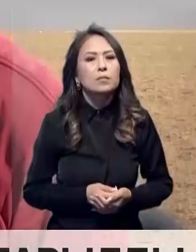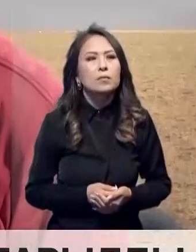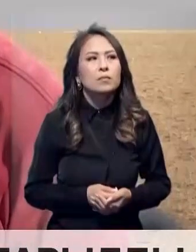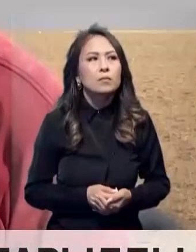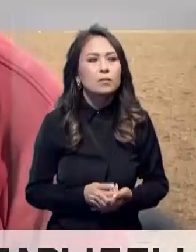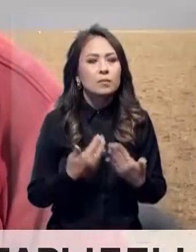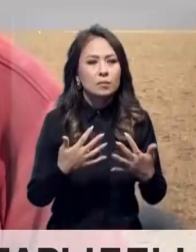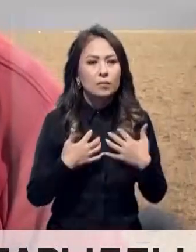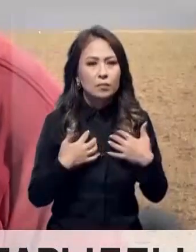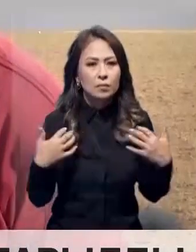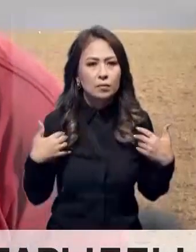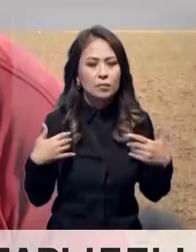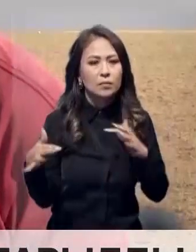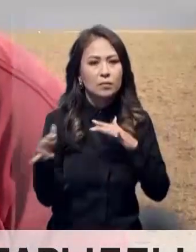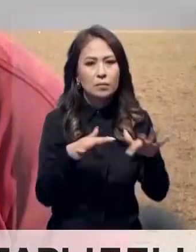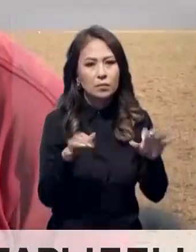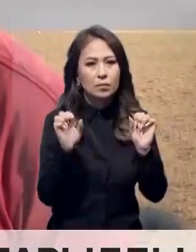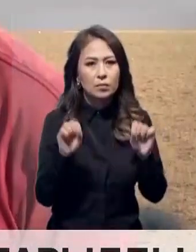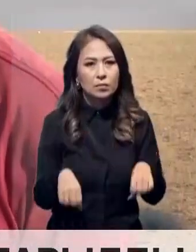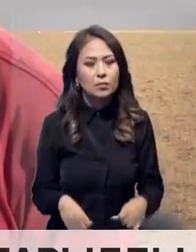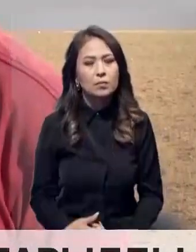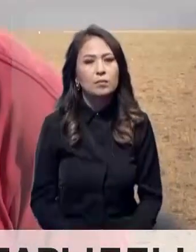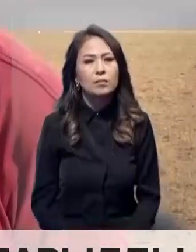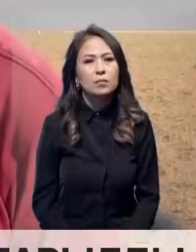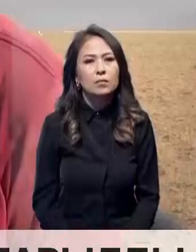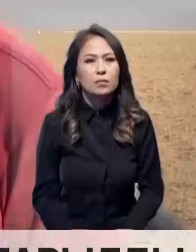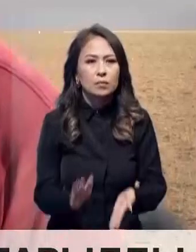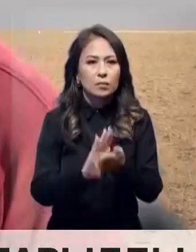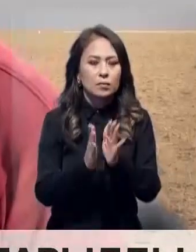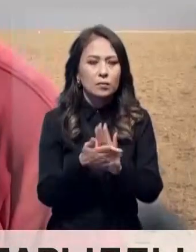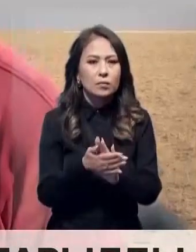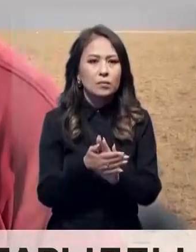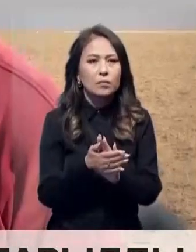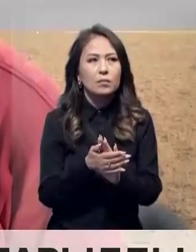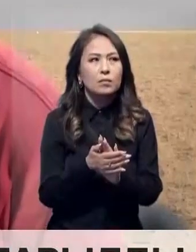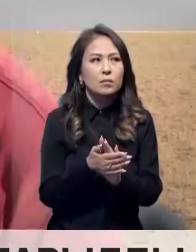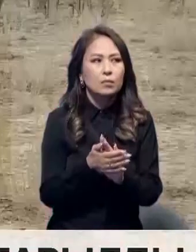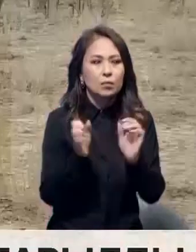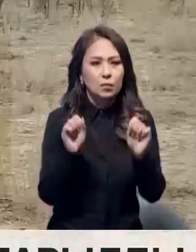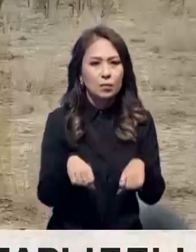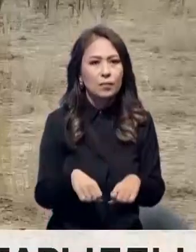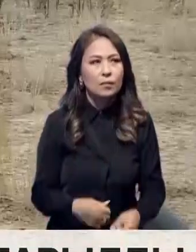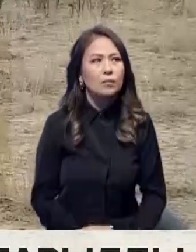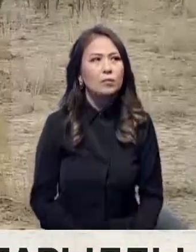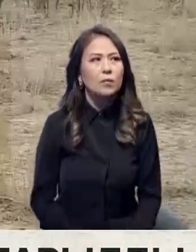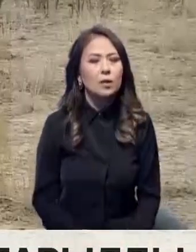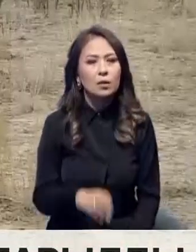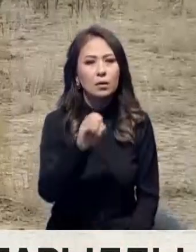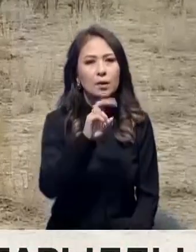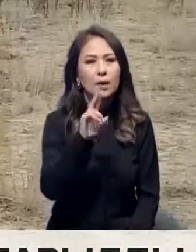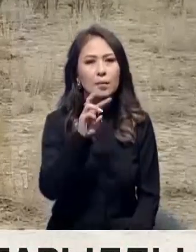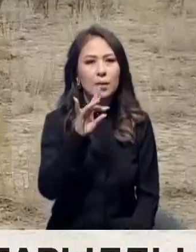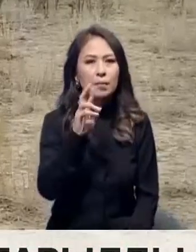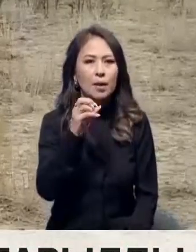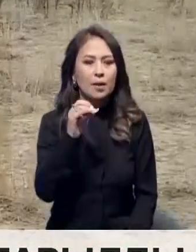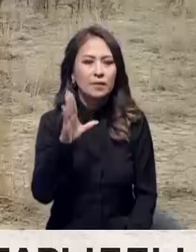Осы мал үшін деп, тіршілік үшін деп отырмыз ғой. Келісім болады. Ерлан Кемербаев